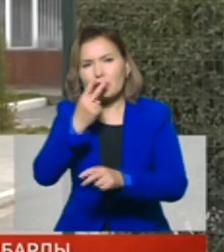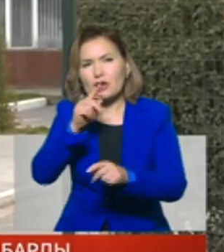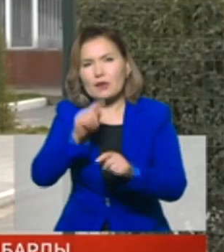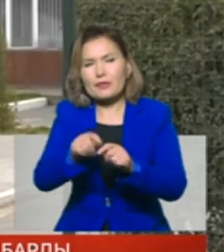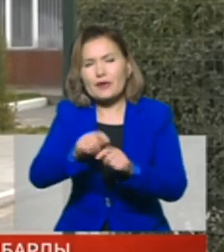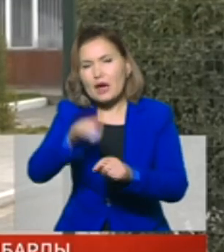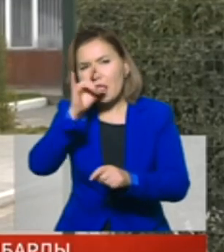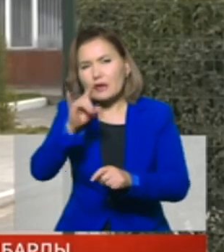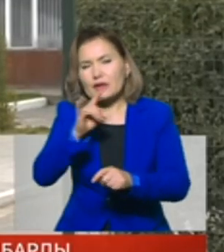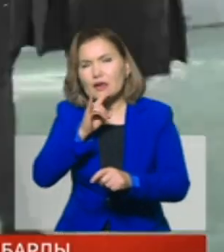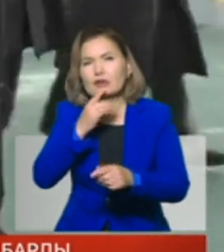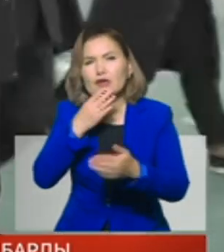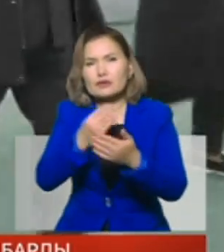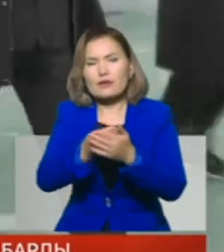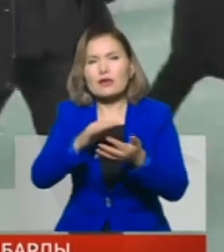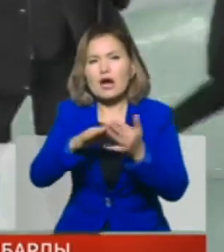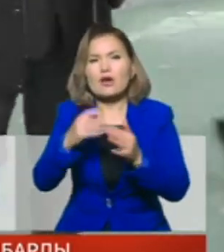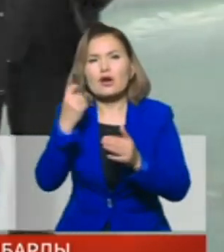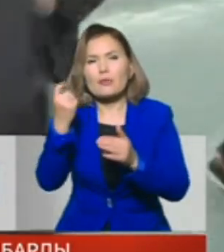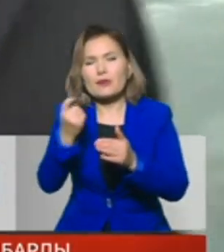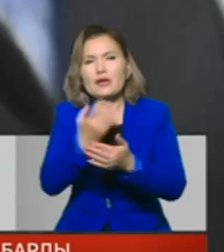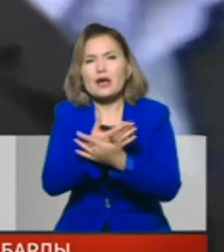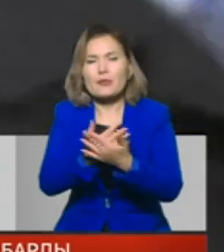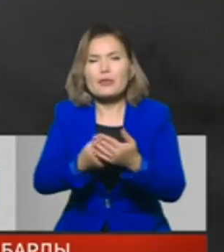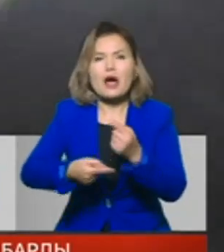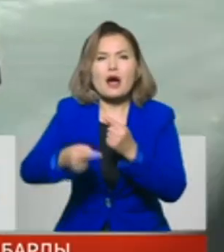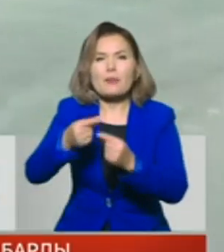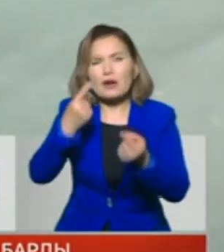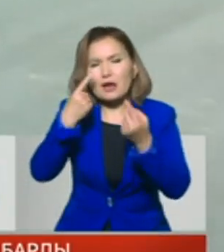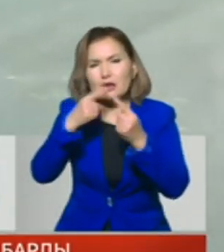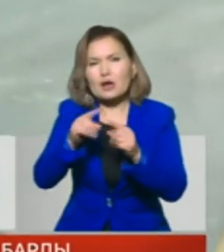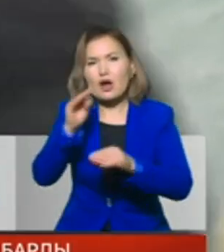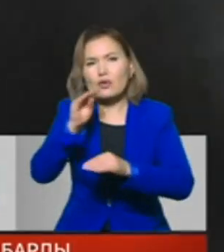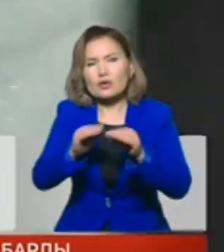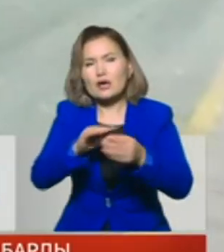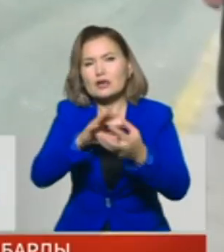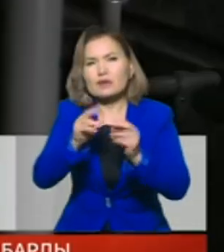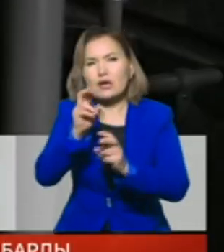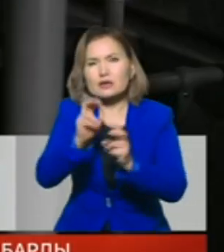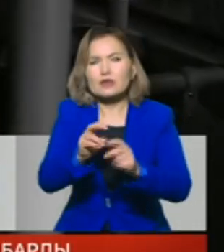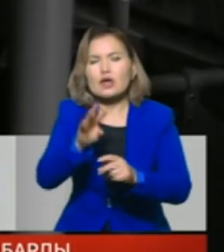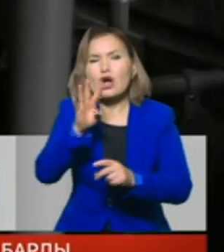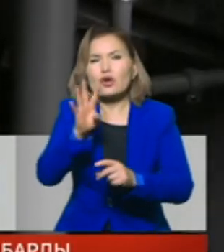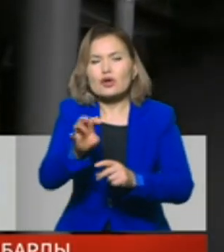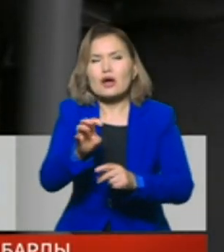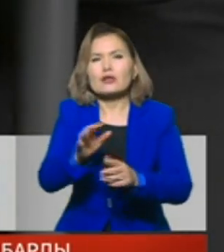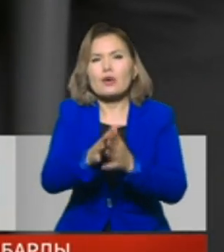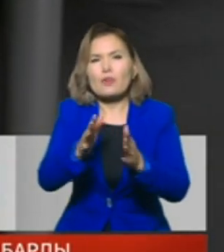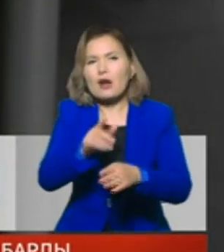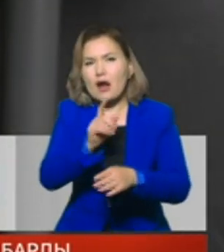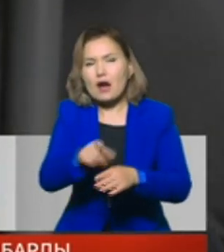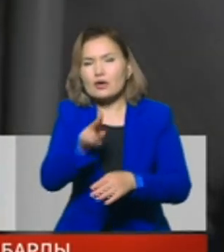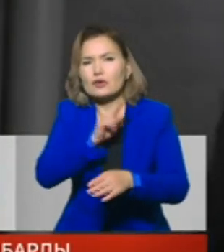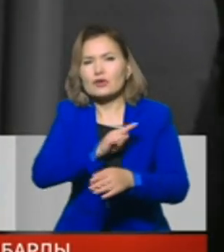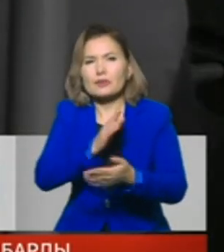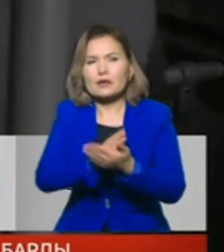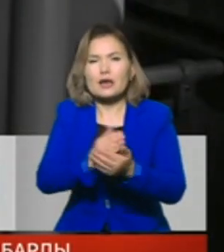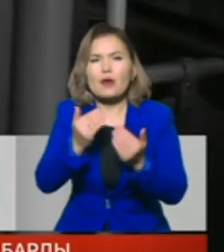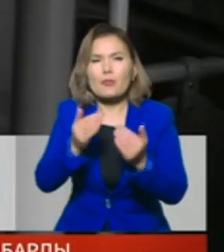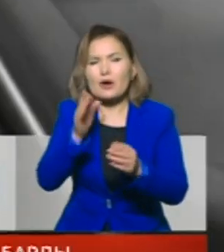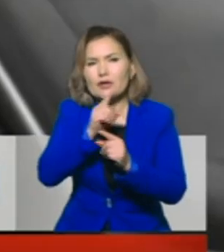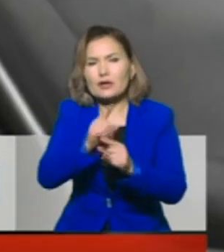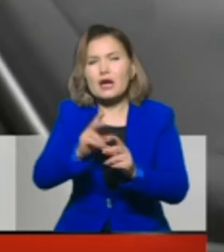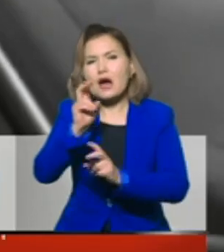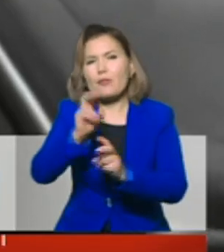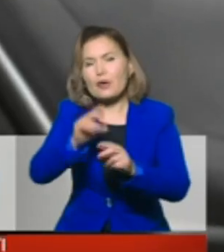танысты. Қазақстандағы отандық ауыл шаруашылығы және коммерциялық техникаларды құрастырушы зауытта 400-ден аса адам еңбек етеді. Қазіргі